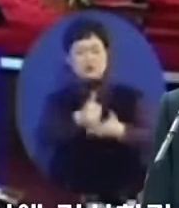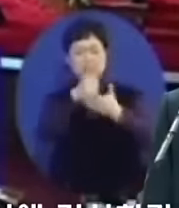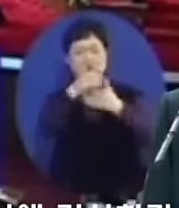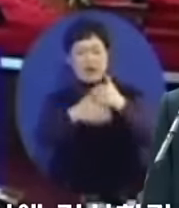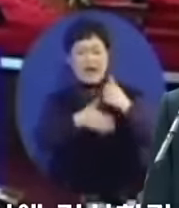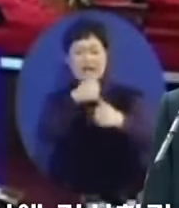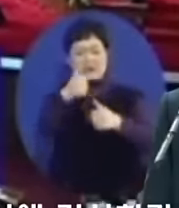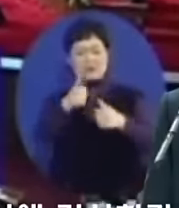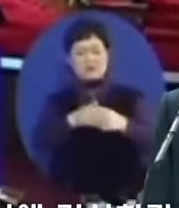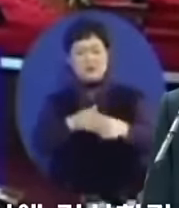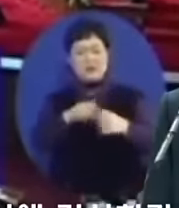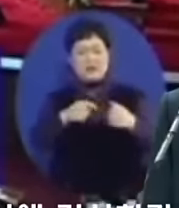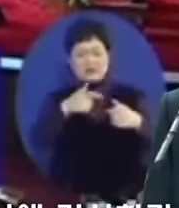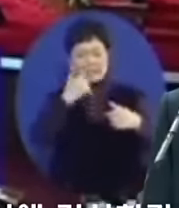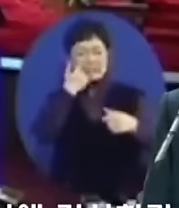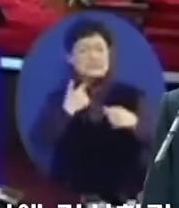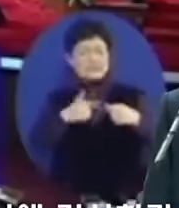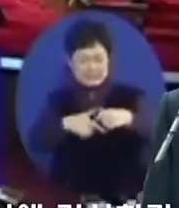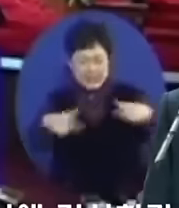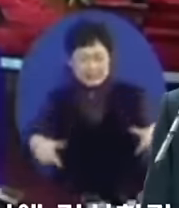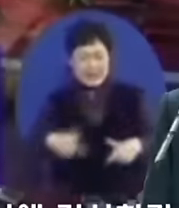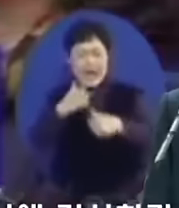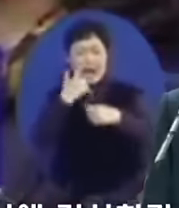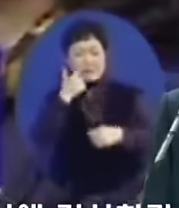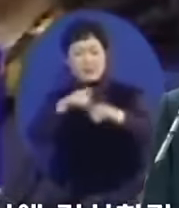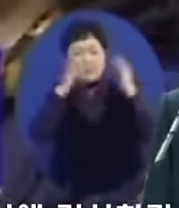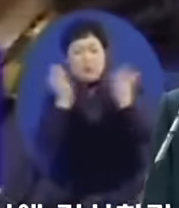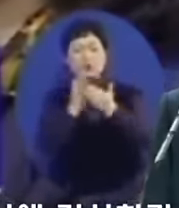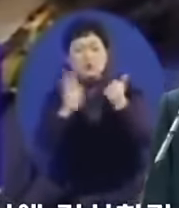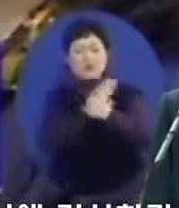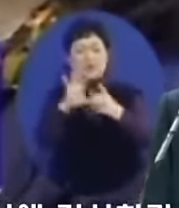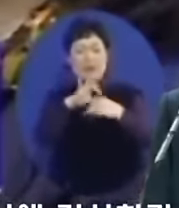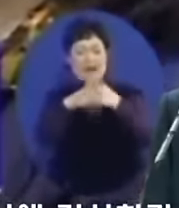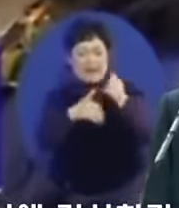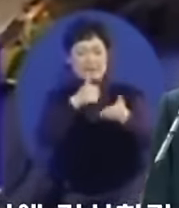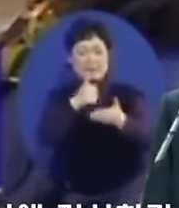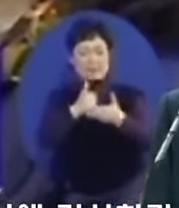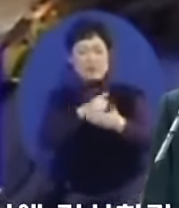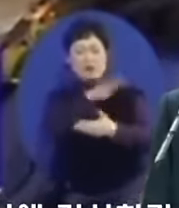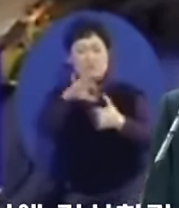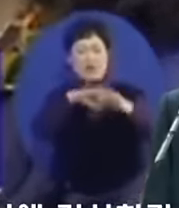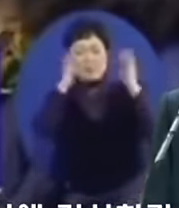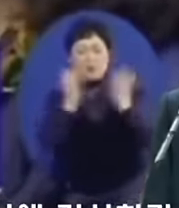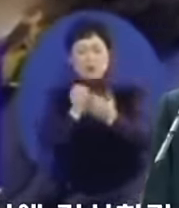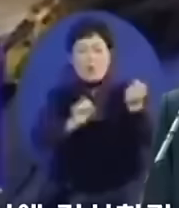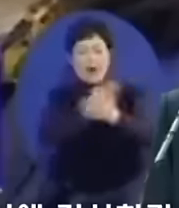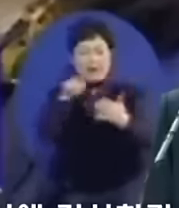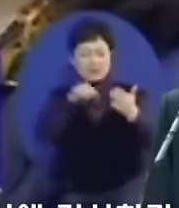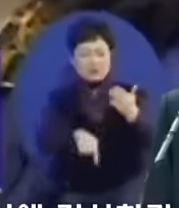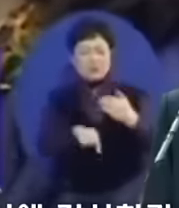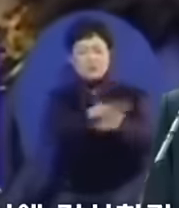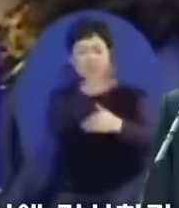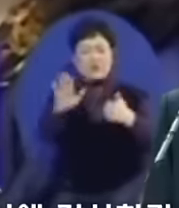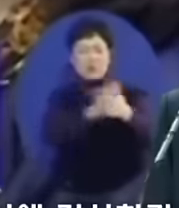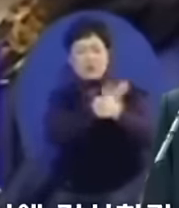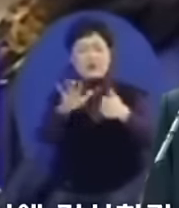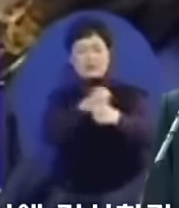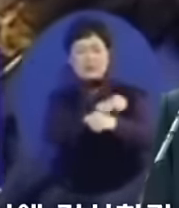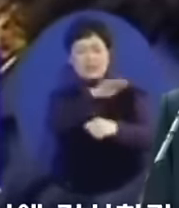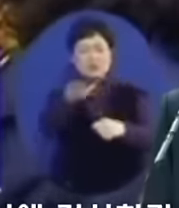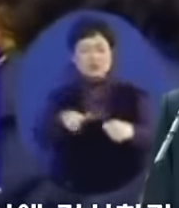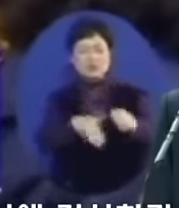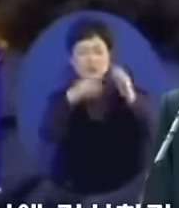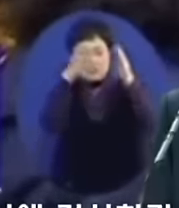하나님이시여 자비의 아버지시여 모든 위로의 하나님이시며 우리의 모든 환난 중에서 우리를